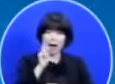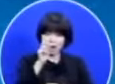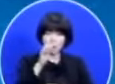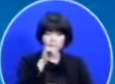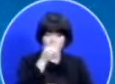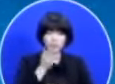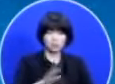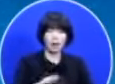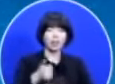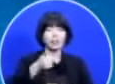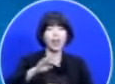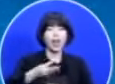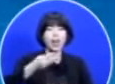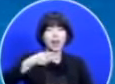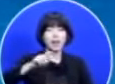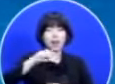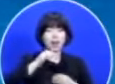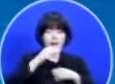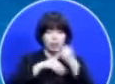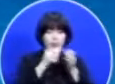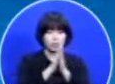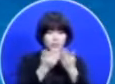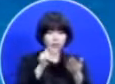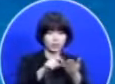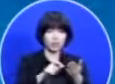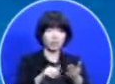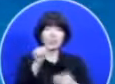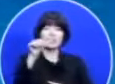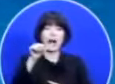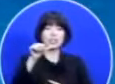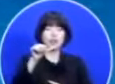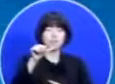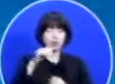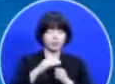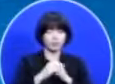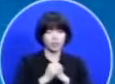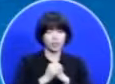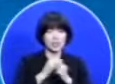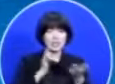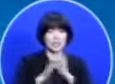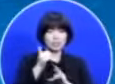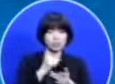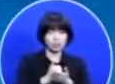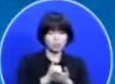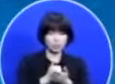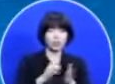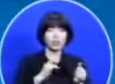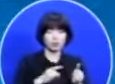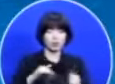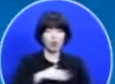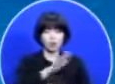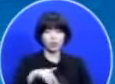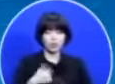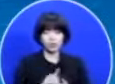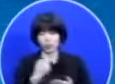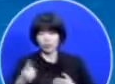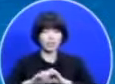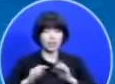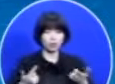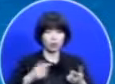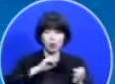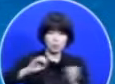성경에는 5번 썼습니다 결코 라는 말을 예수님께서 우리를 떠나지 않으시고 버리지